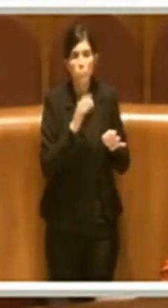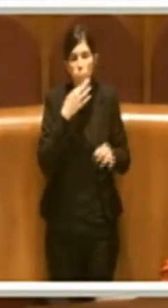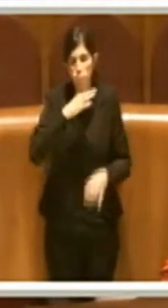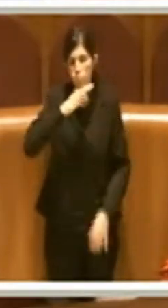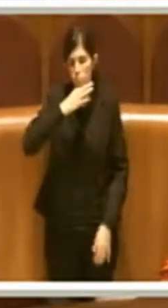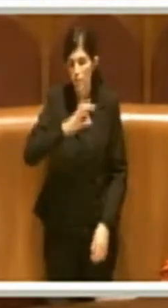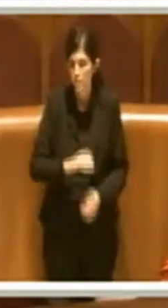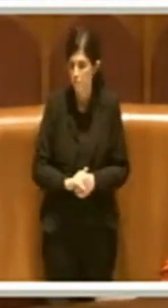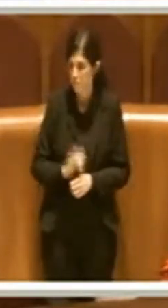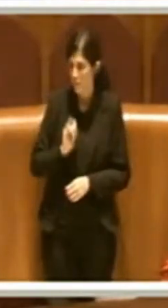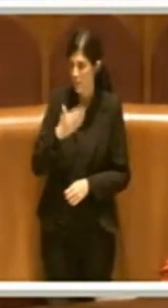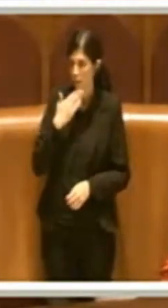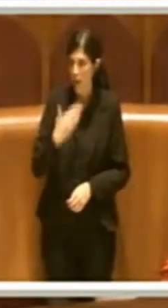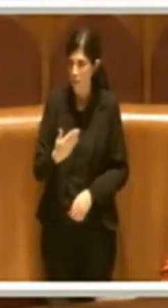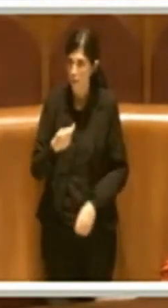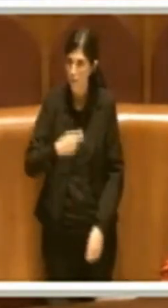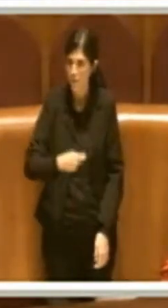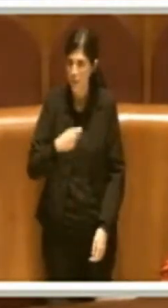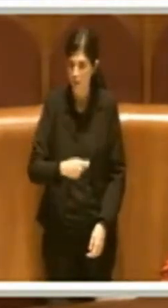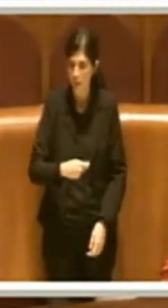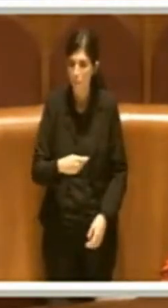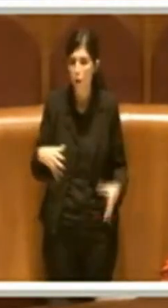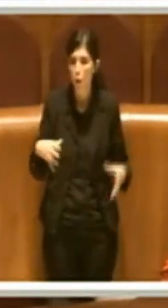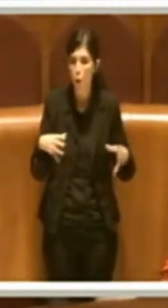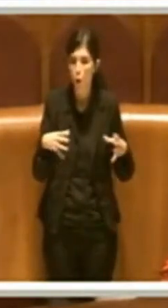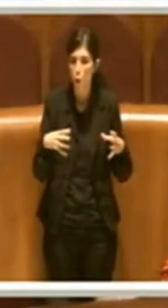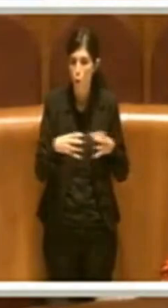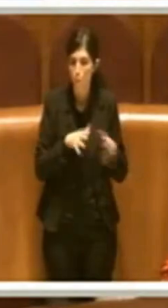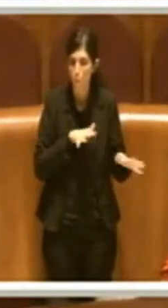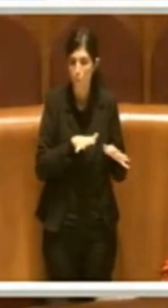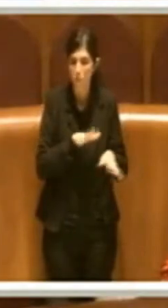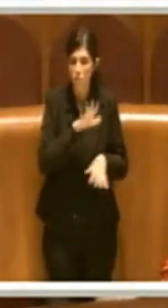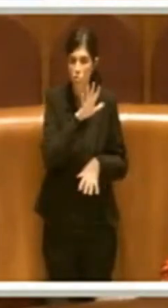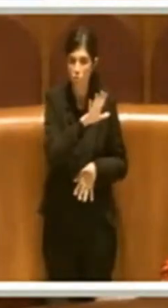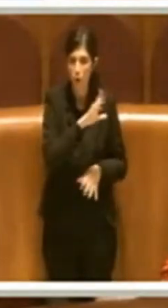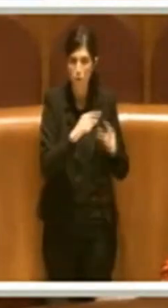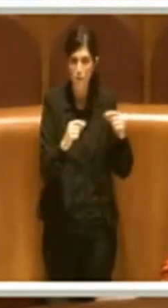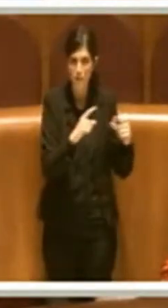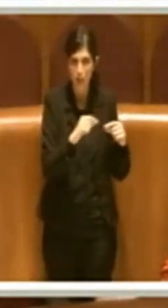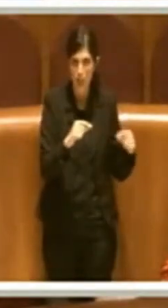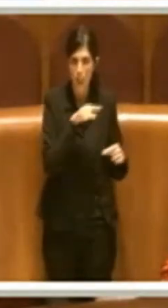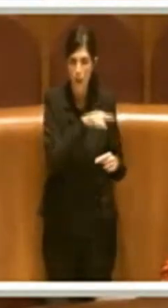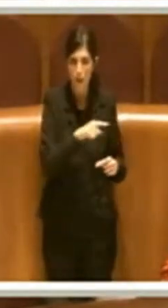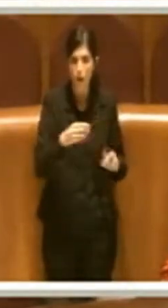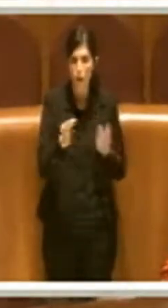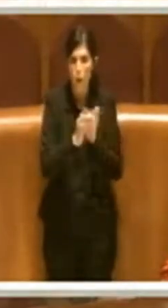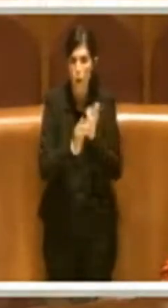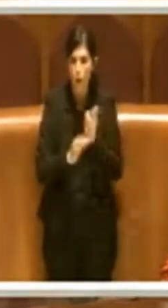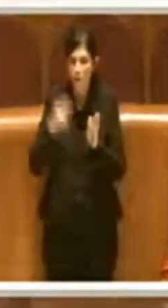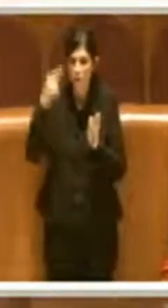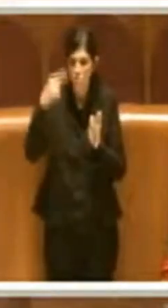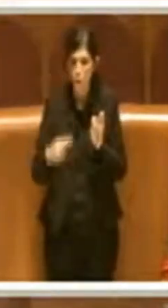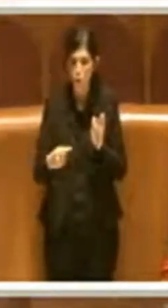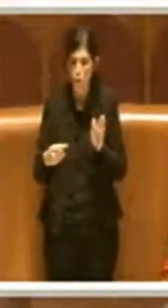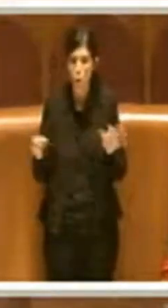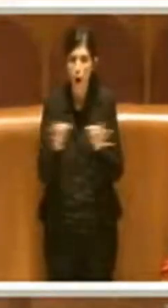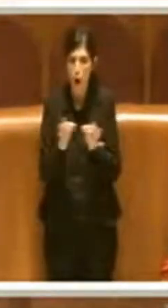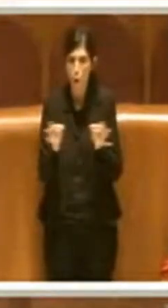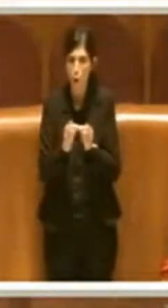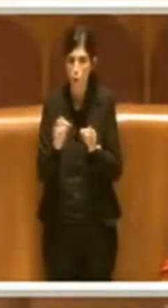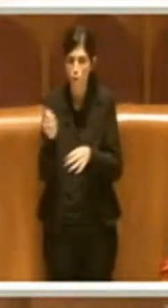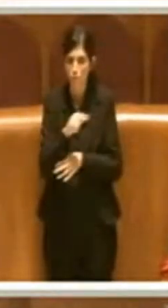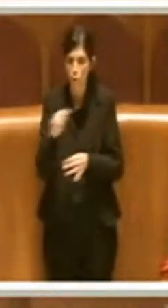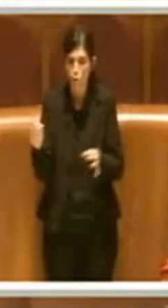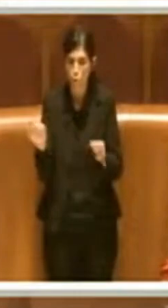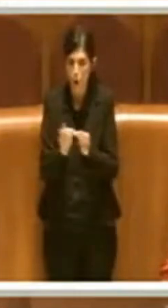Sì, grazie Presidente. Il voto del gruppo capitino del Movimento 5 Stelle sarà favorevole a questo ordine del giorno, però mi corre